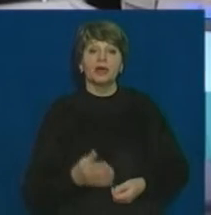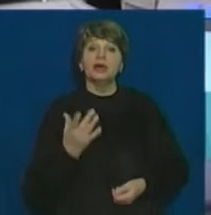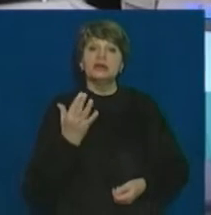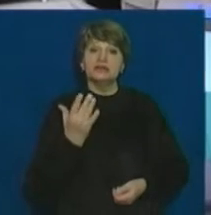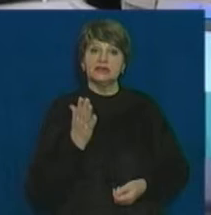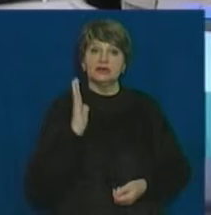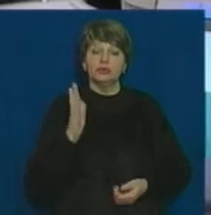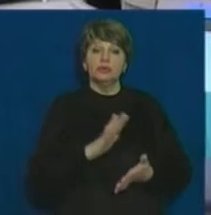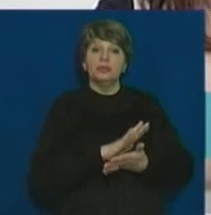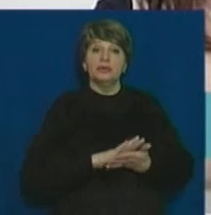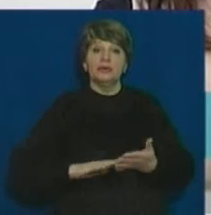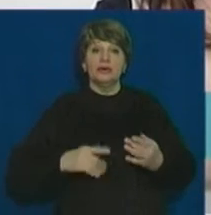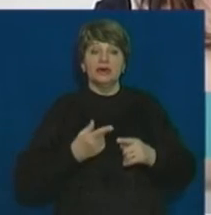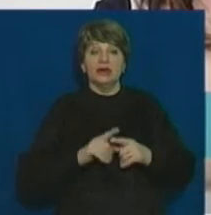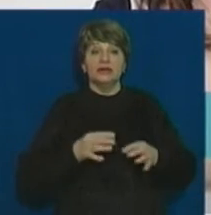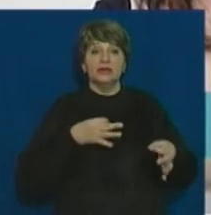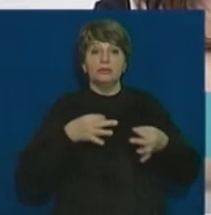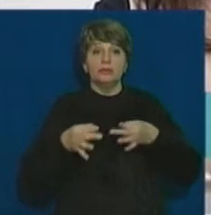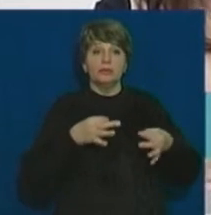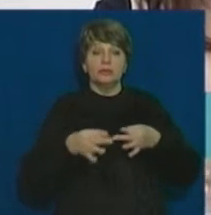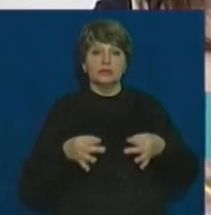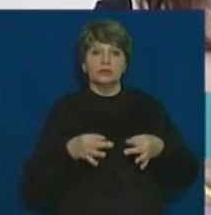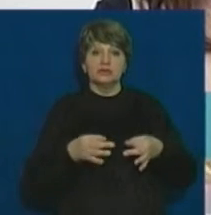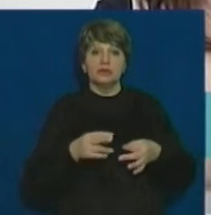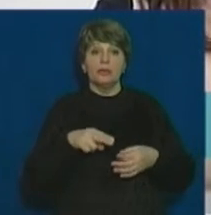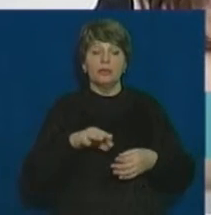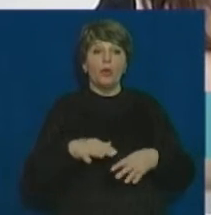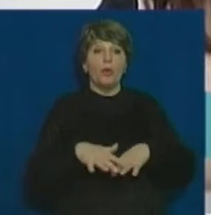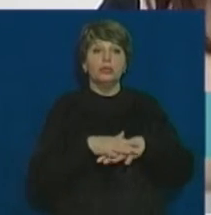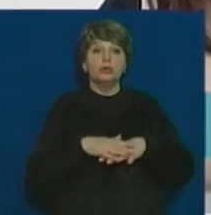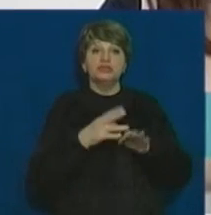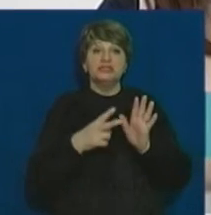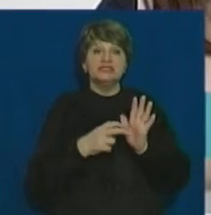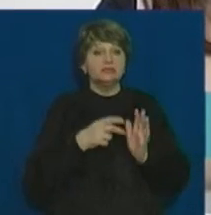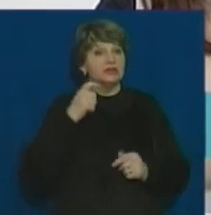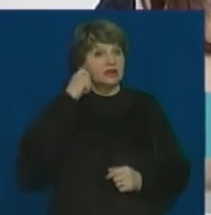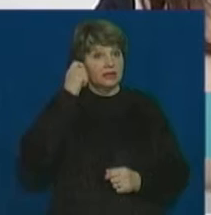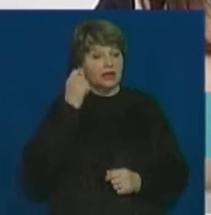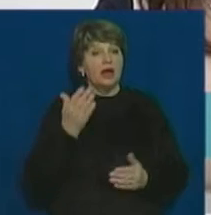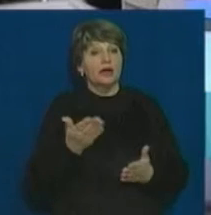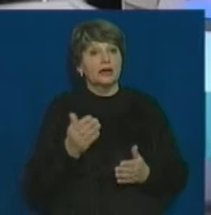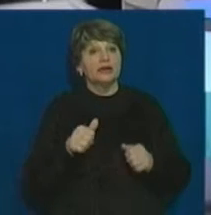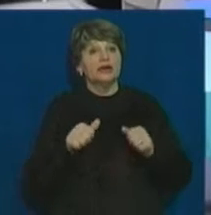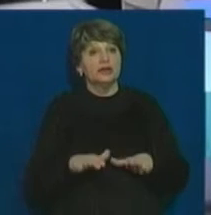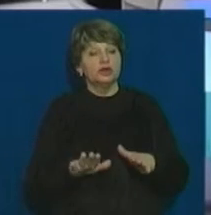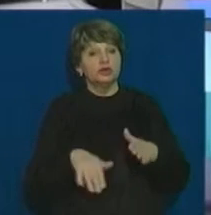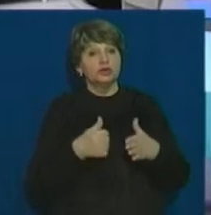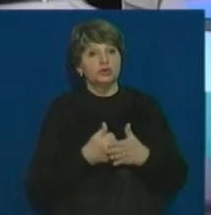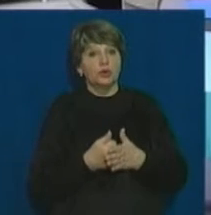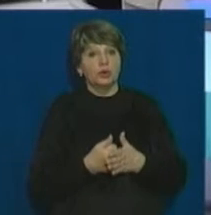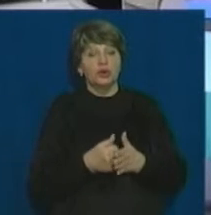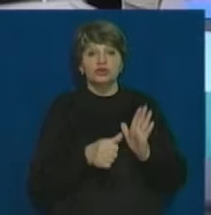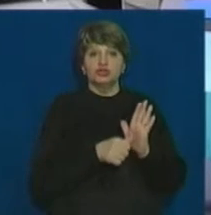триватиме ця публічна консультація по площі 700-річчя і які завдання ви собі поставили? До 25 листопада, з 6